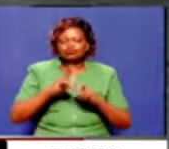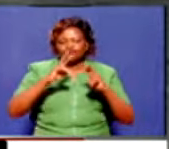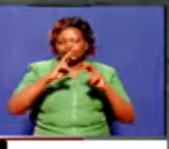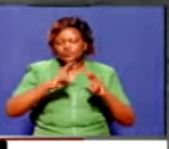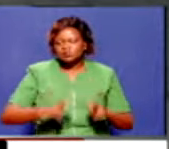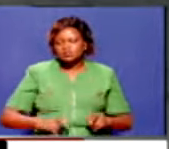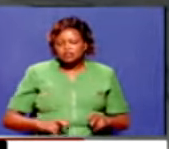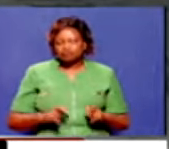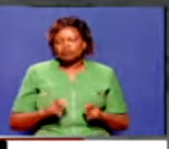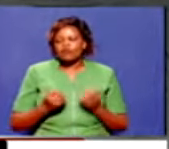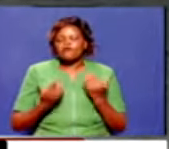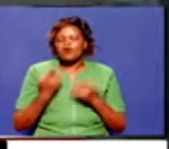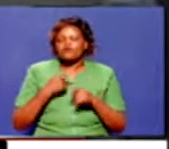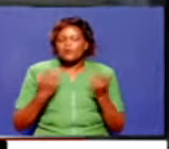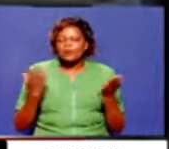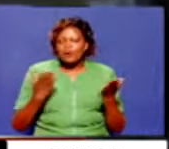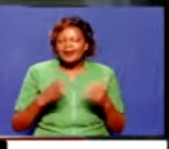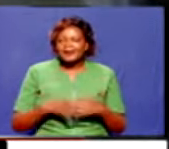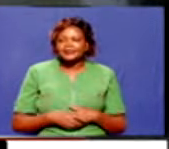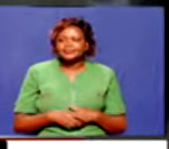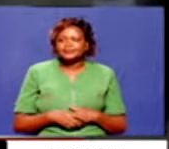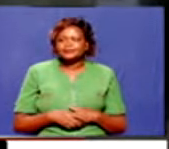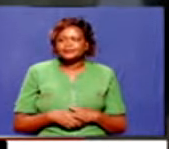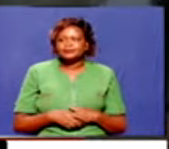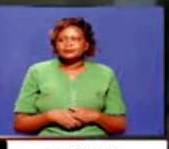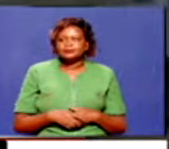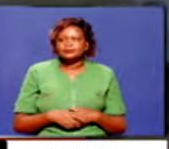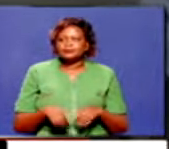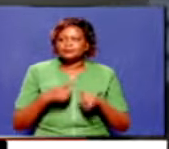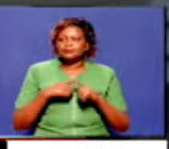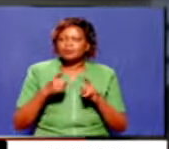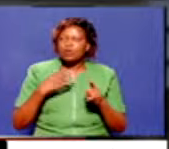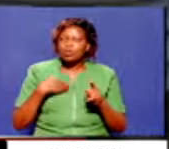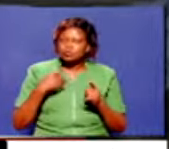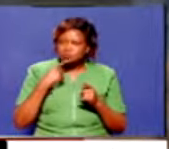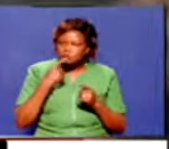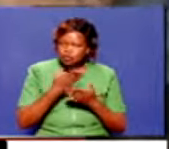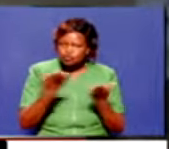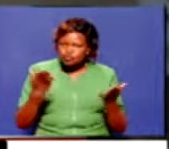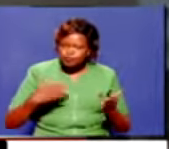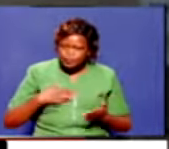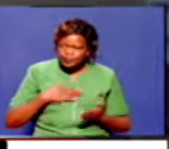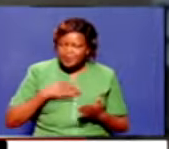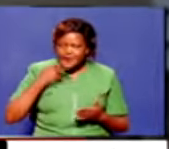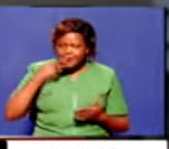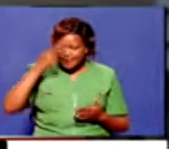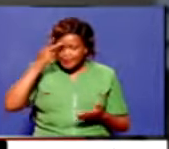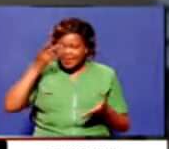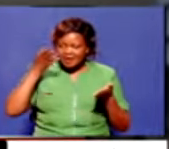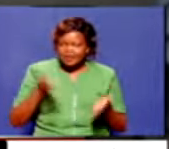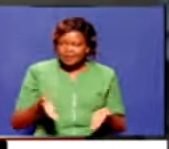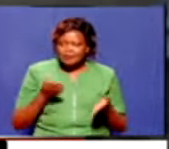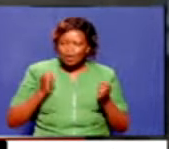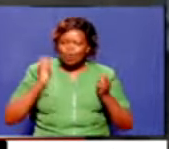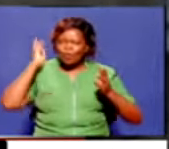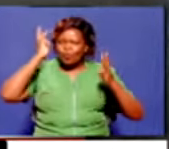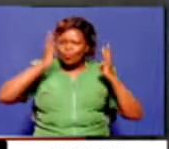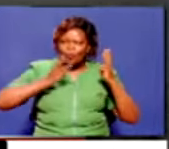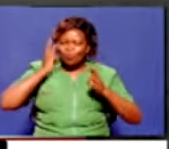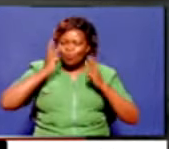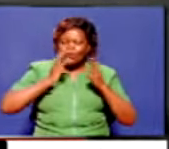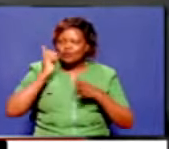tukio hilo la moto kufanyika. But I want to tell you dear parents, right now we are worried about one